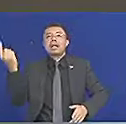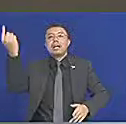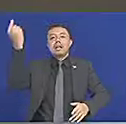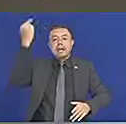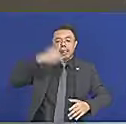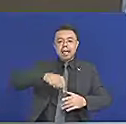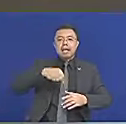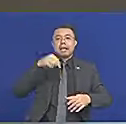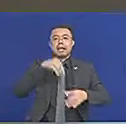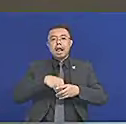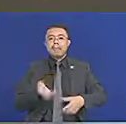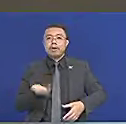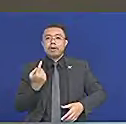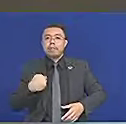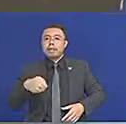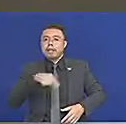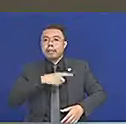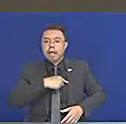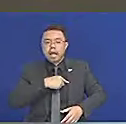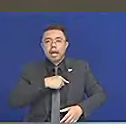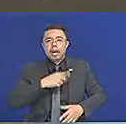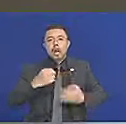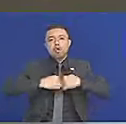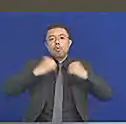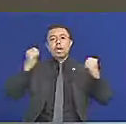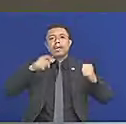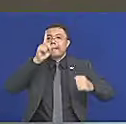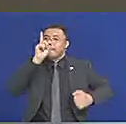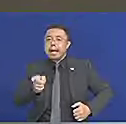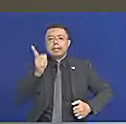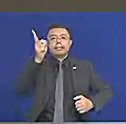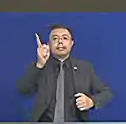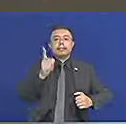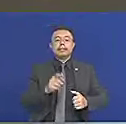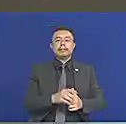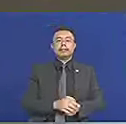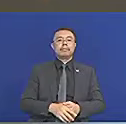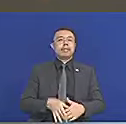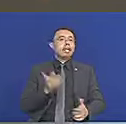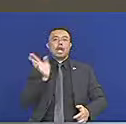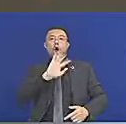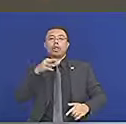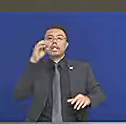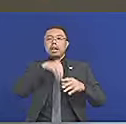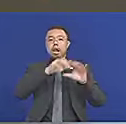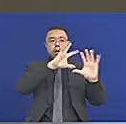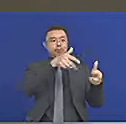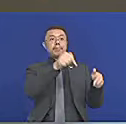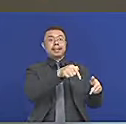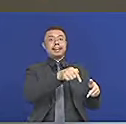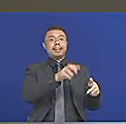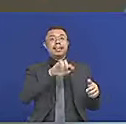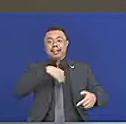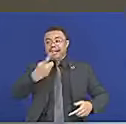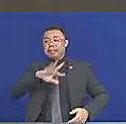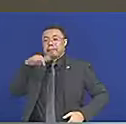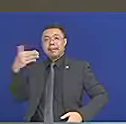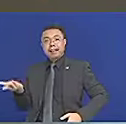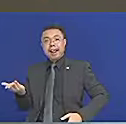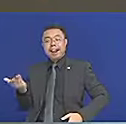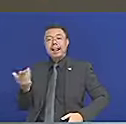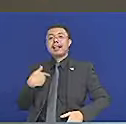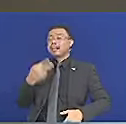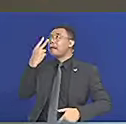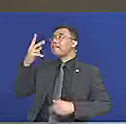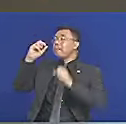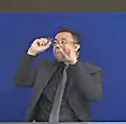kehadirannya, kenyataan kehadirannya dan kuasanya. Pasti kalau tidak di bumi ini, kita meninggal dunia, kita